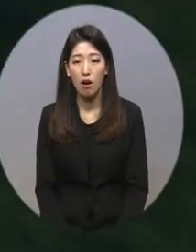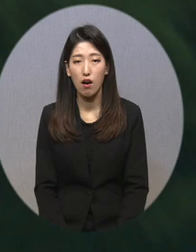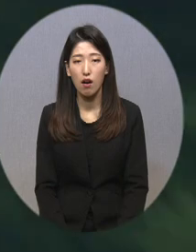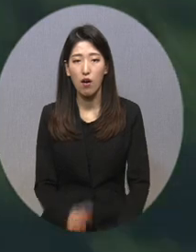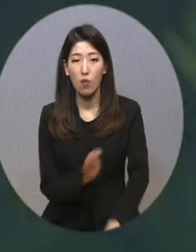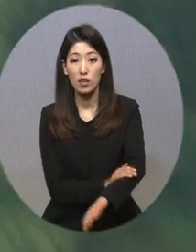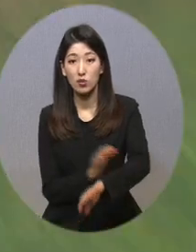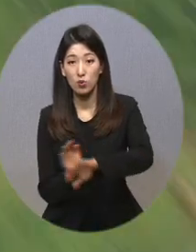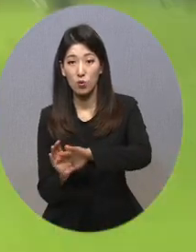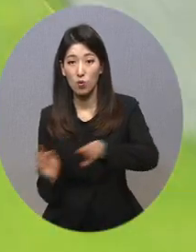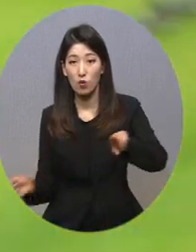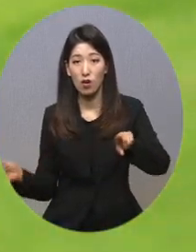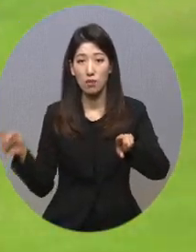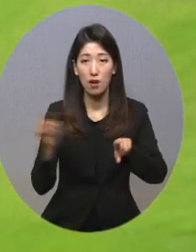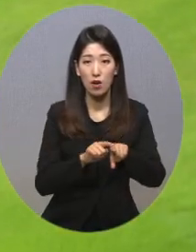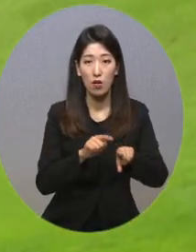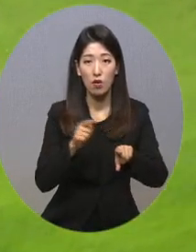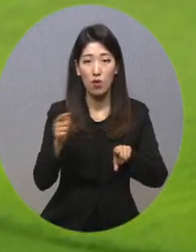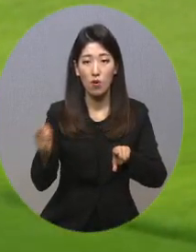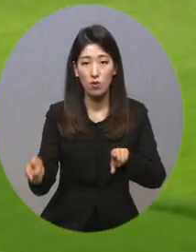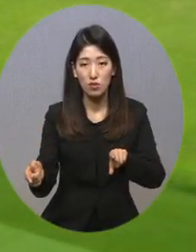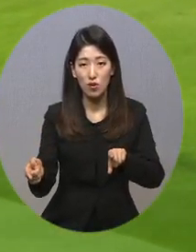왼쪽이다. 맞고 오른쪽.